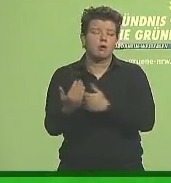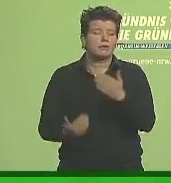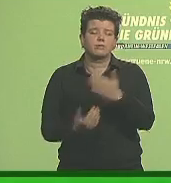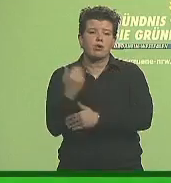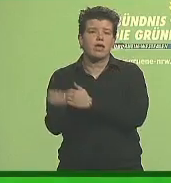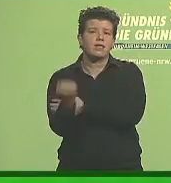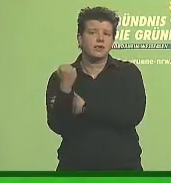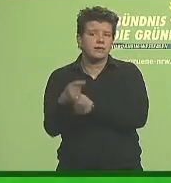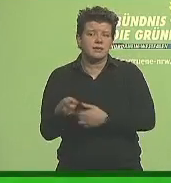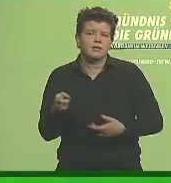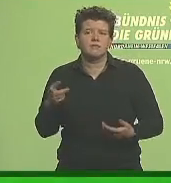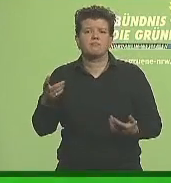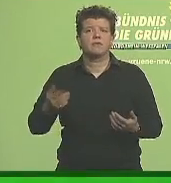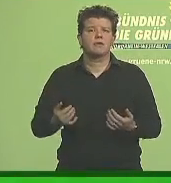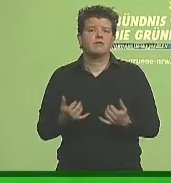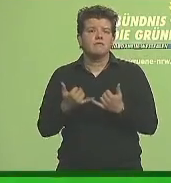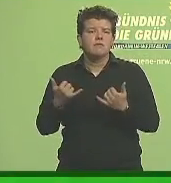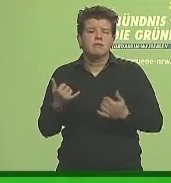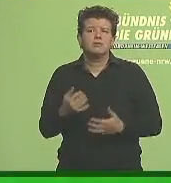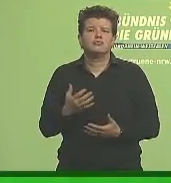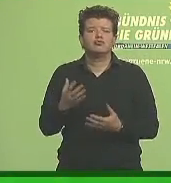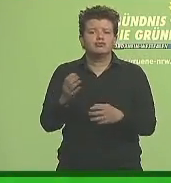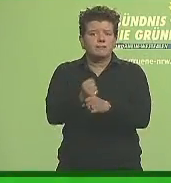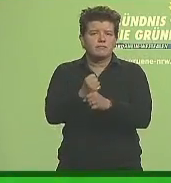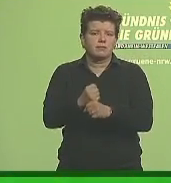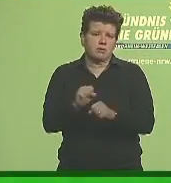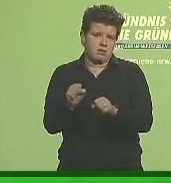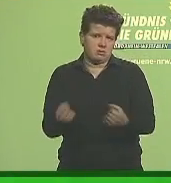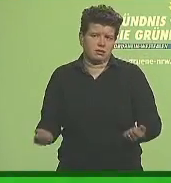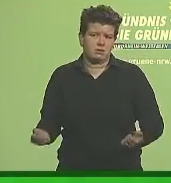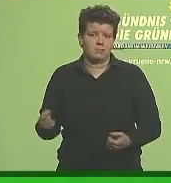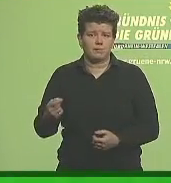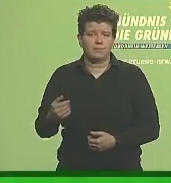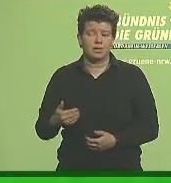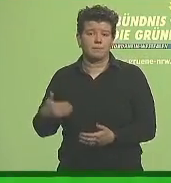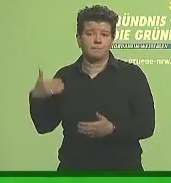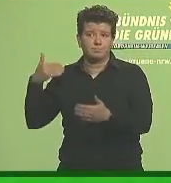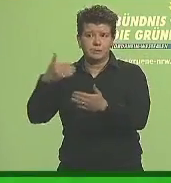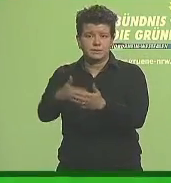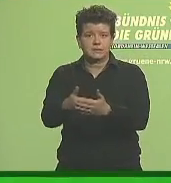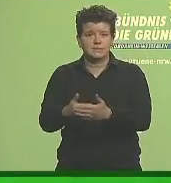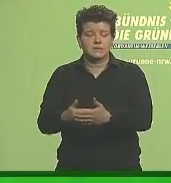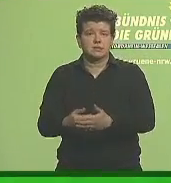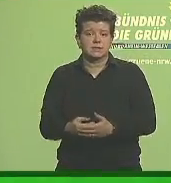von 1970 bis 1985 passiert ist. Da sind in